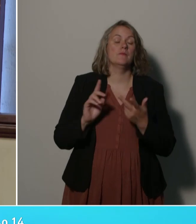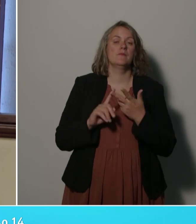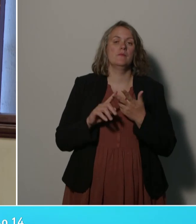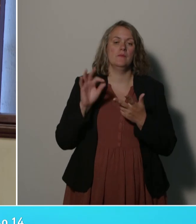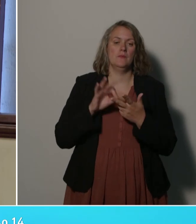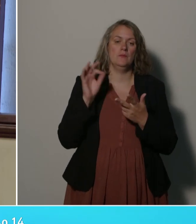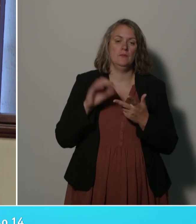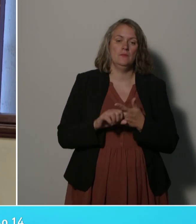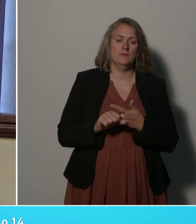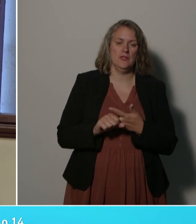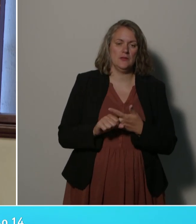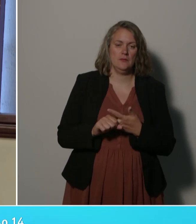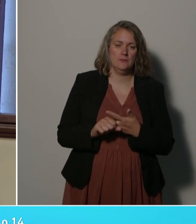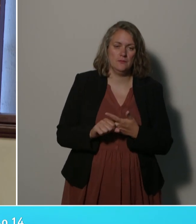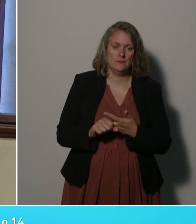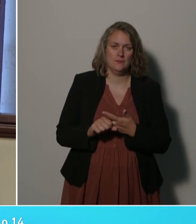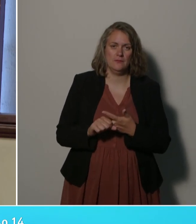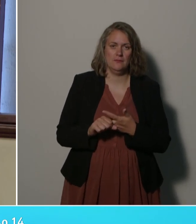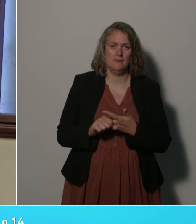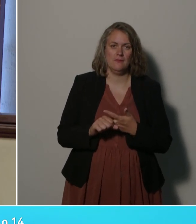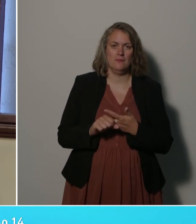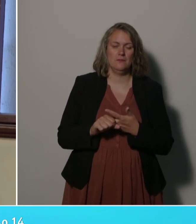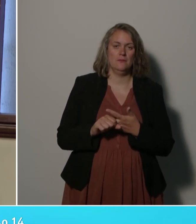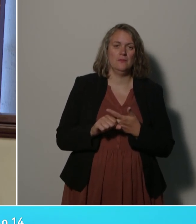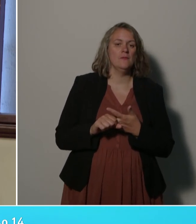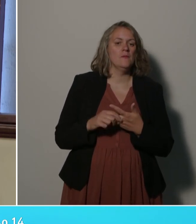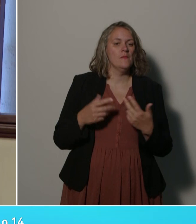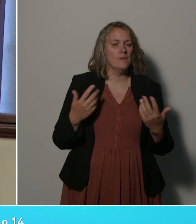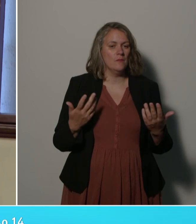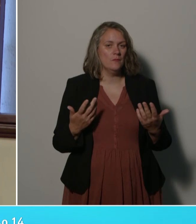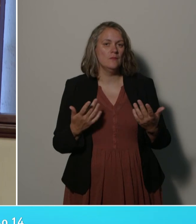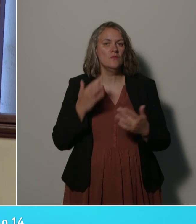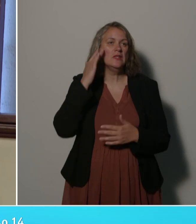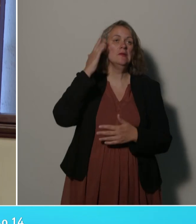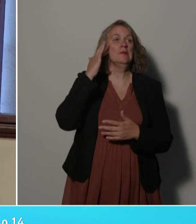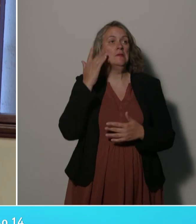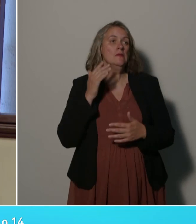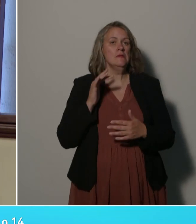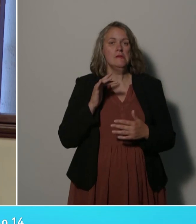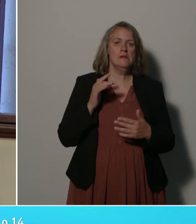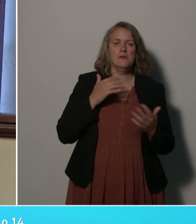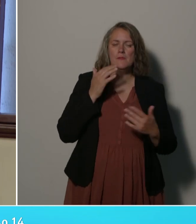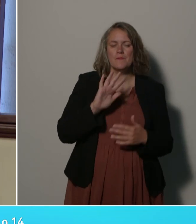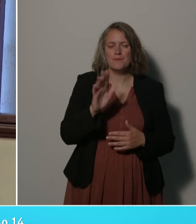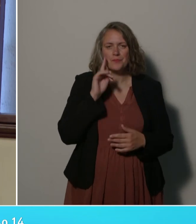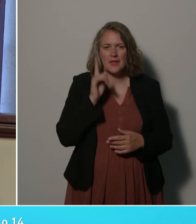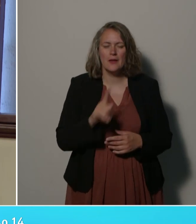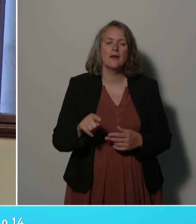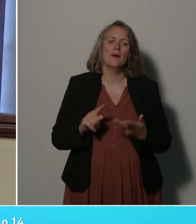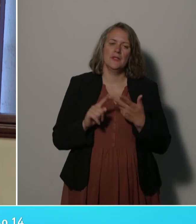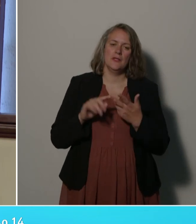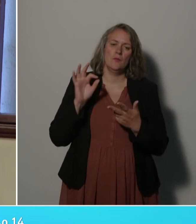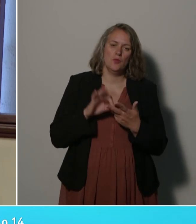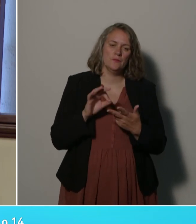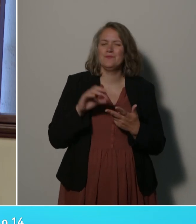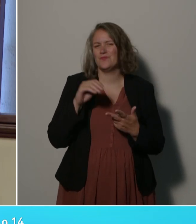und das ist jetzt nicht unbedingt das Vortragen des Bedenkens, Herr Teger, aber es ist natürlich